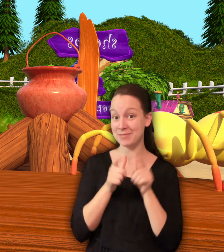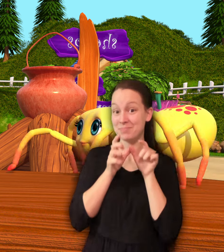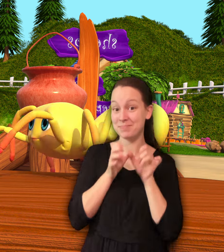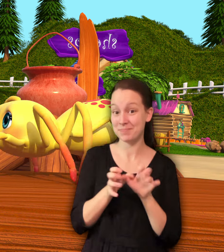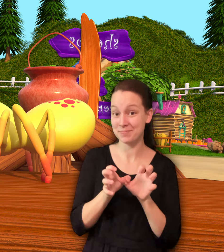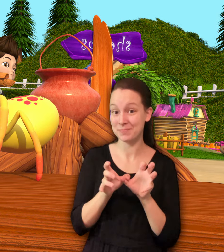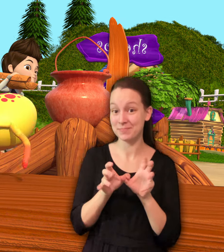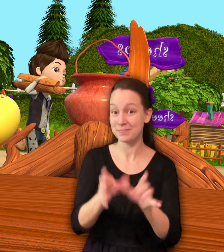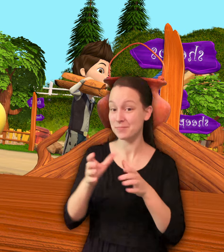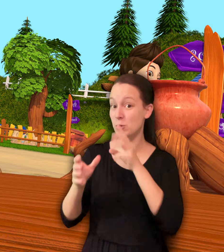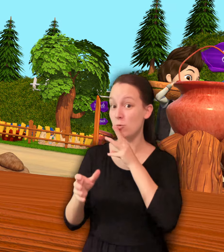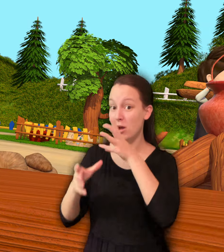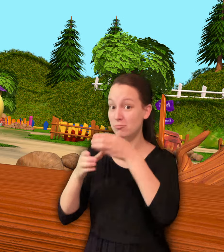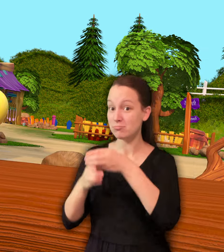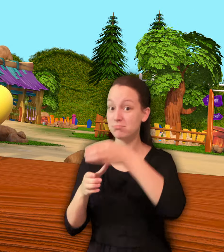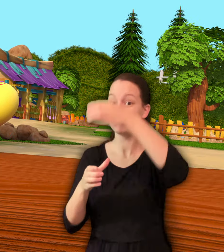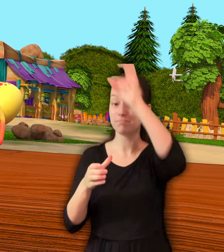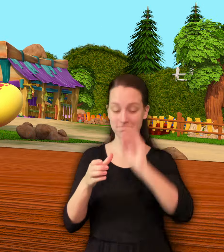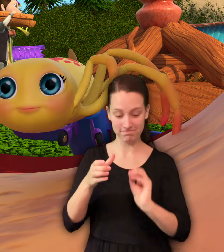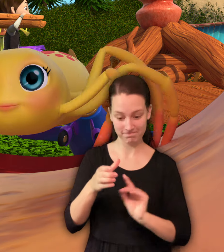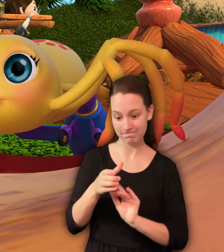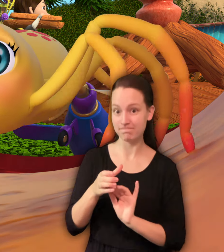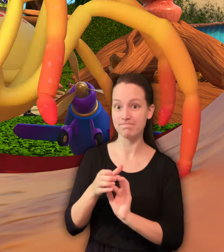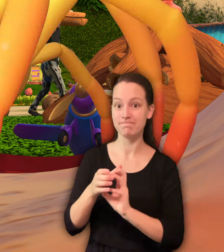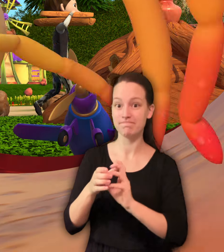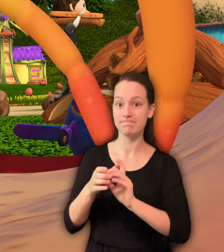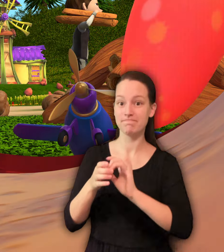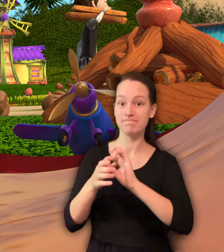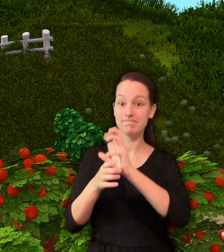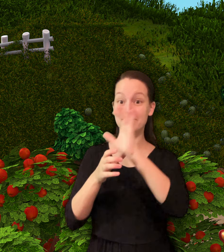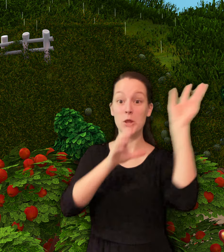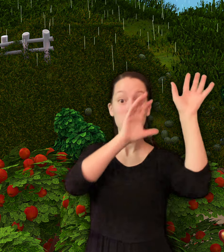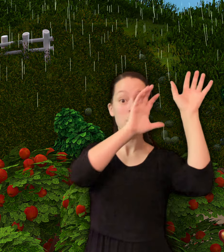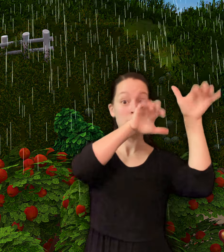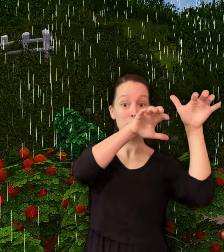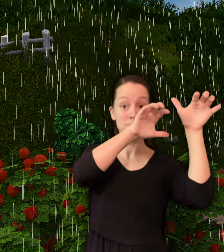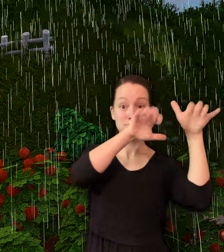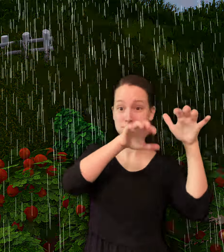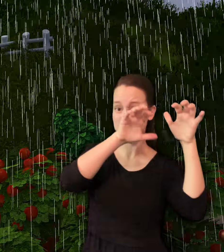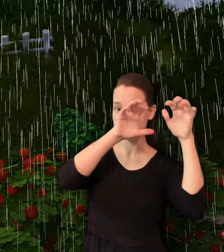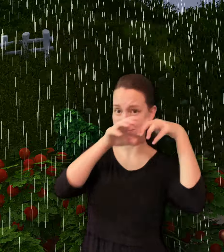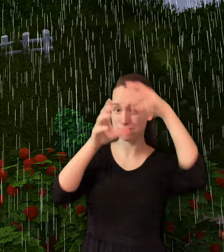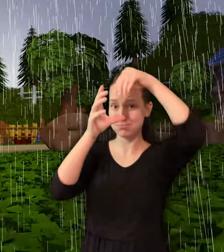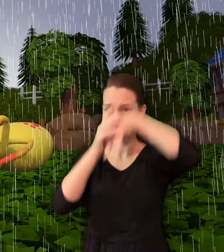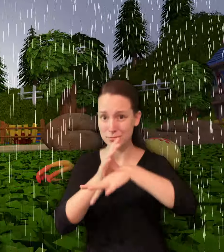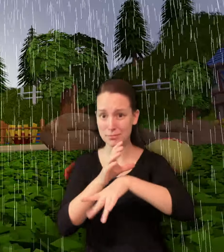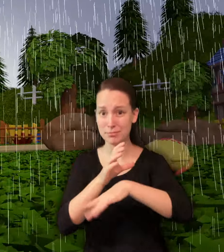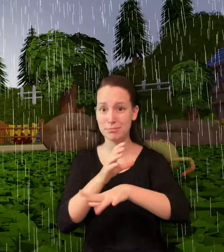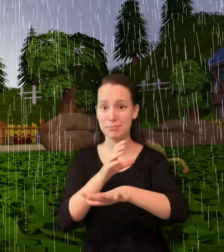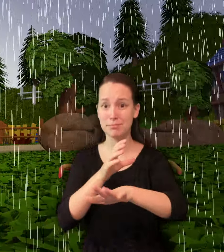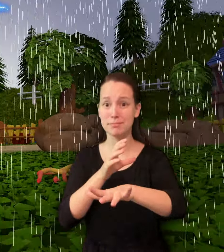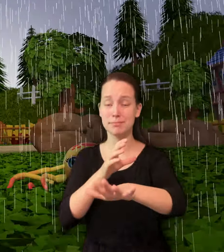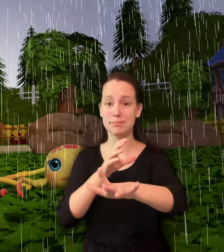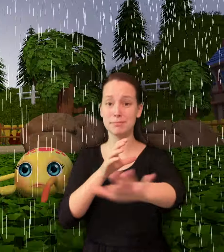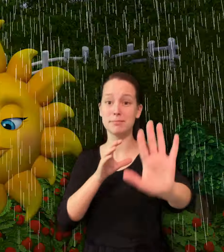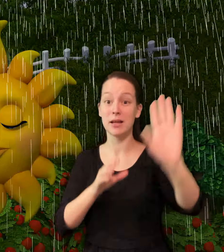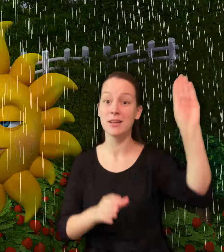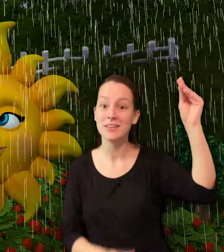アメドの中のちびくもちゃん雨が降って長れ